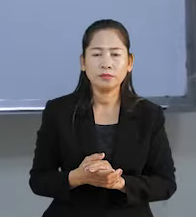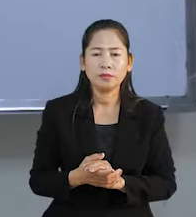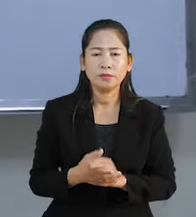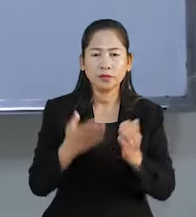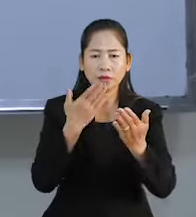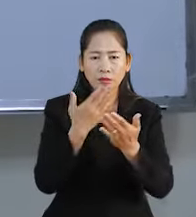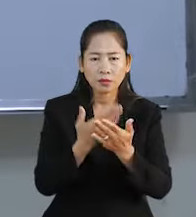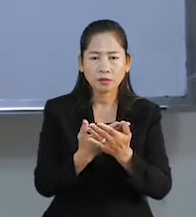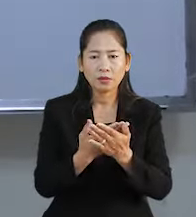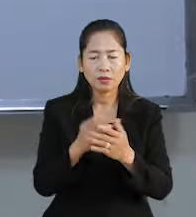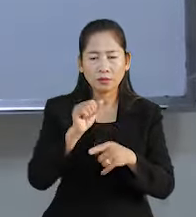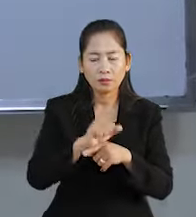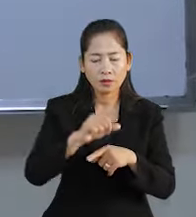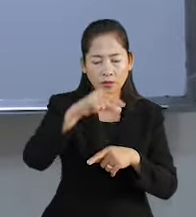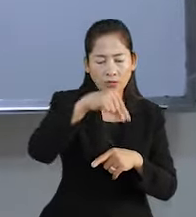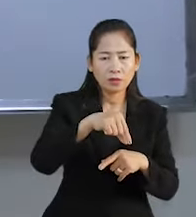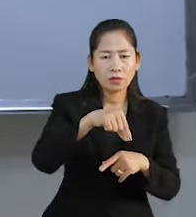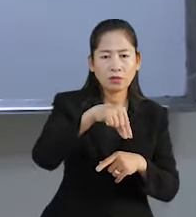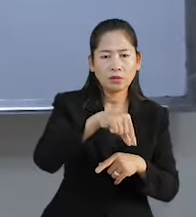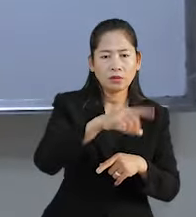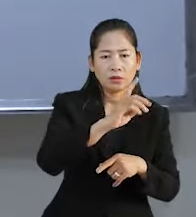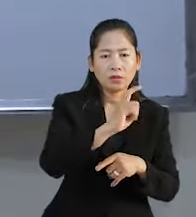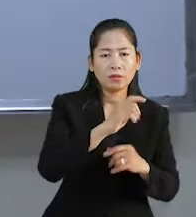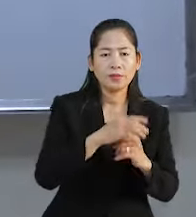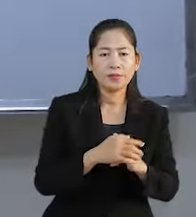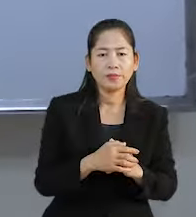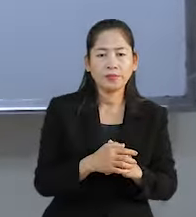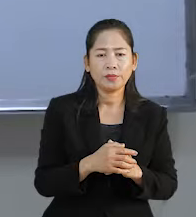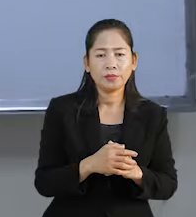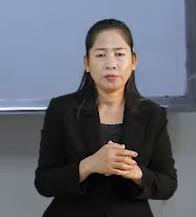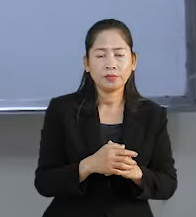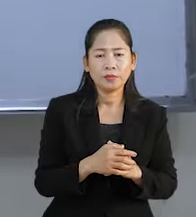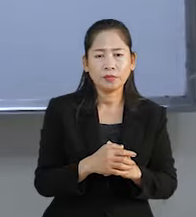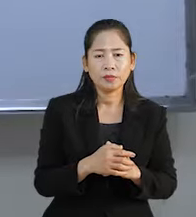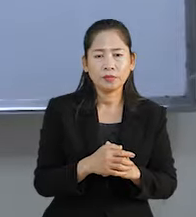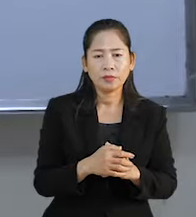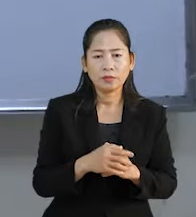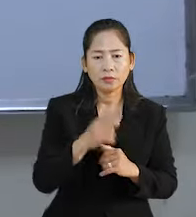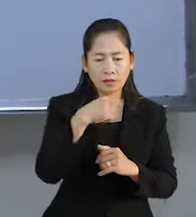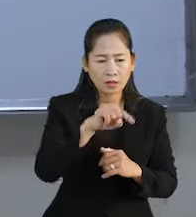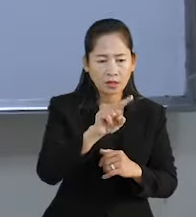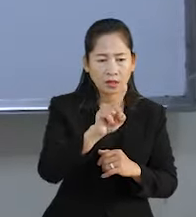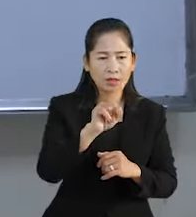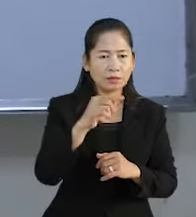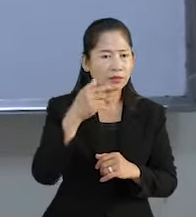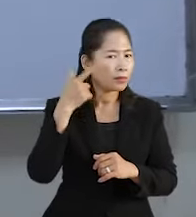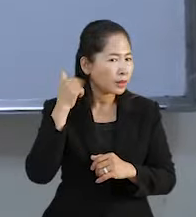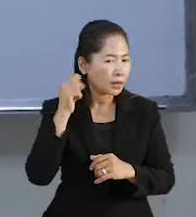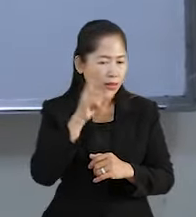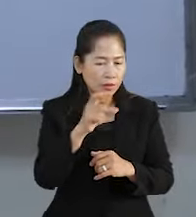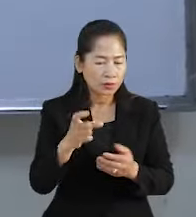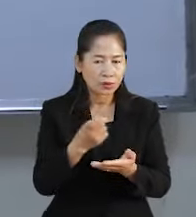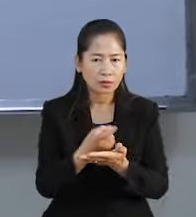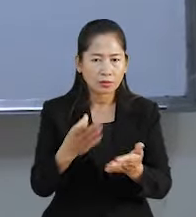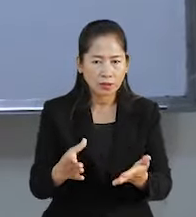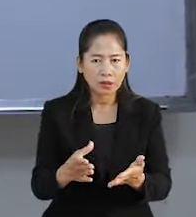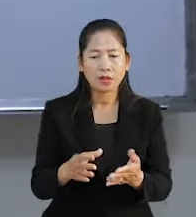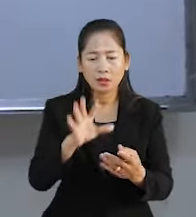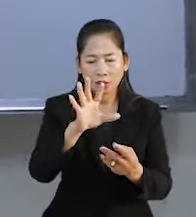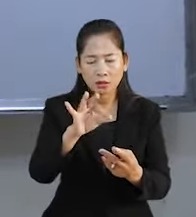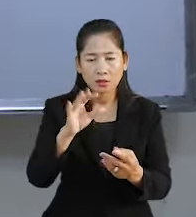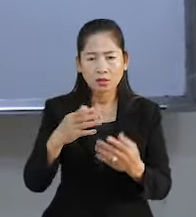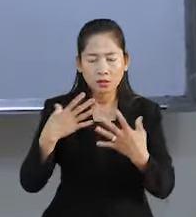អរគុណចាប់លំហាត់កបន្តចូលលំហាត់ខណាកូនណាចាសំបែរអារម្មណ៍មើលរូបភាពទី2តាម្ដាយអ្នកជាមនុស្សដូចម្ដេចអញ្ចឹងគេឲ្យកូន